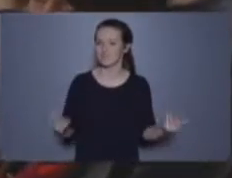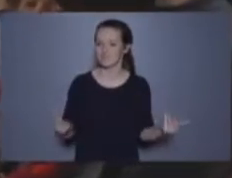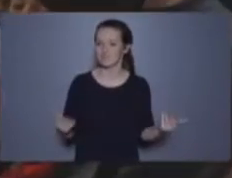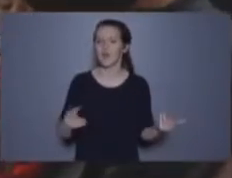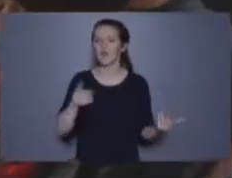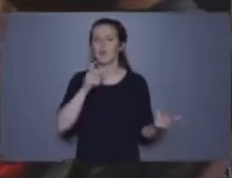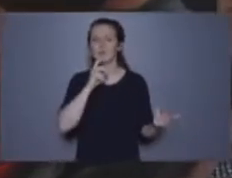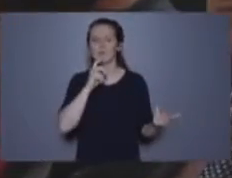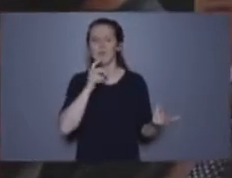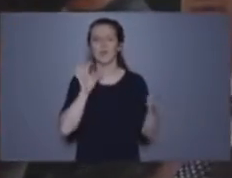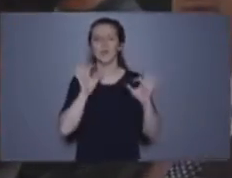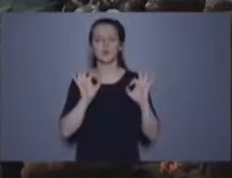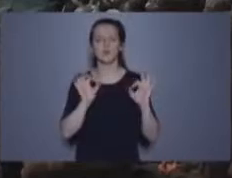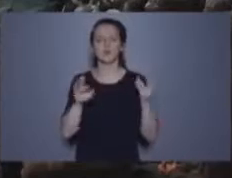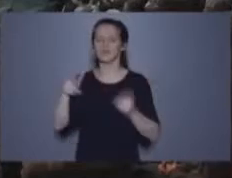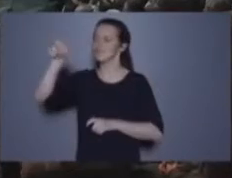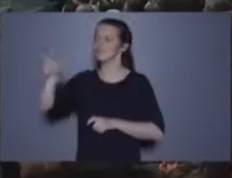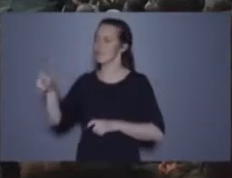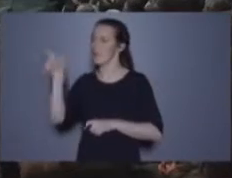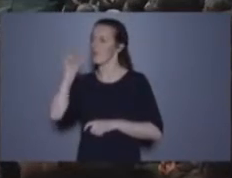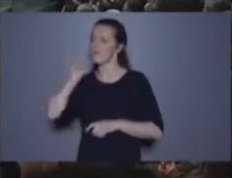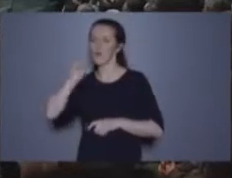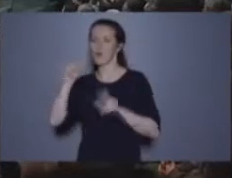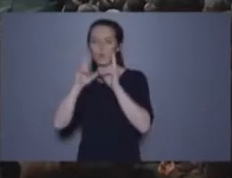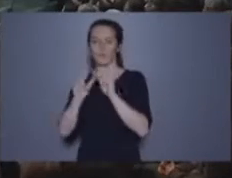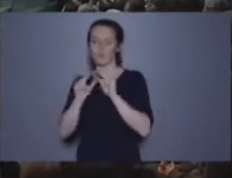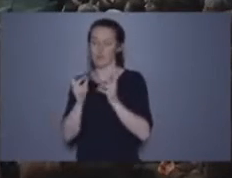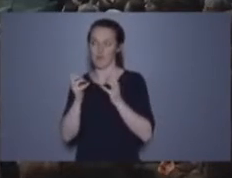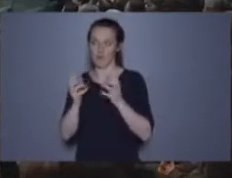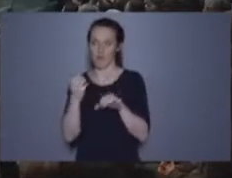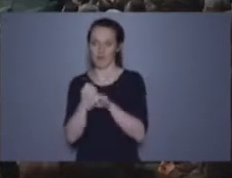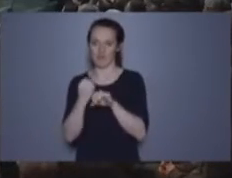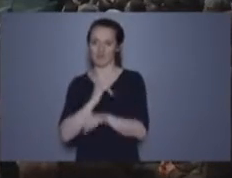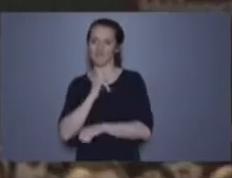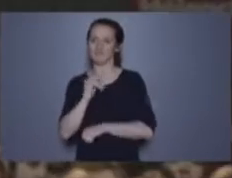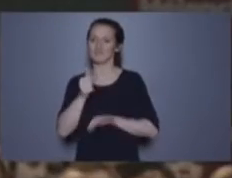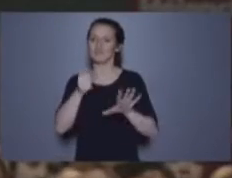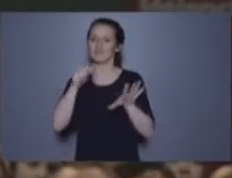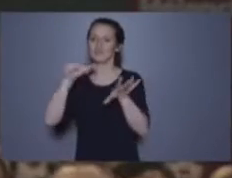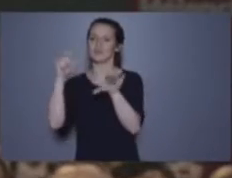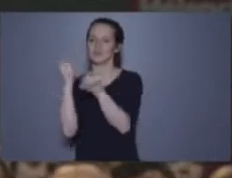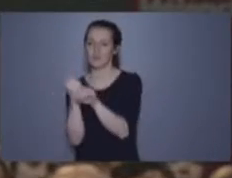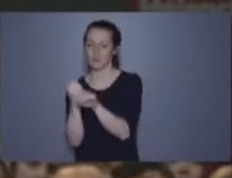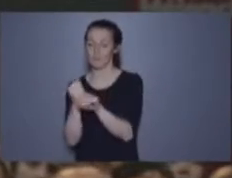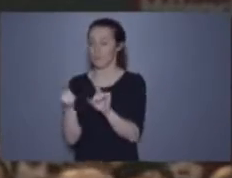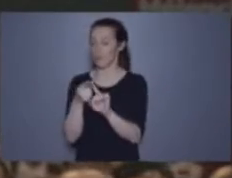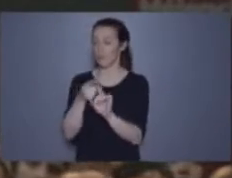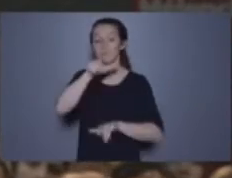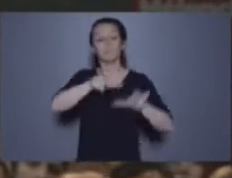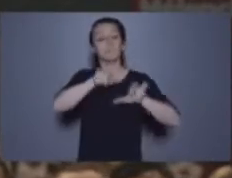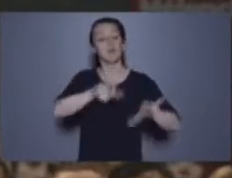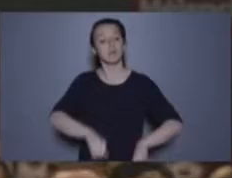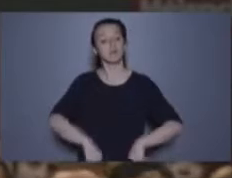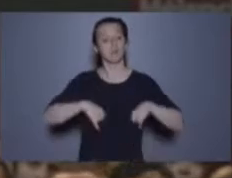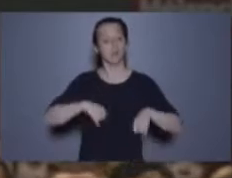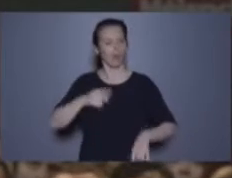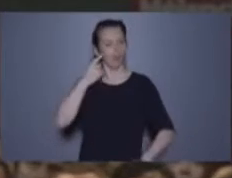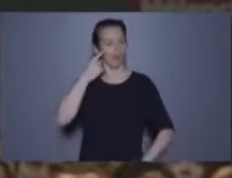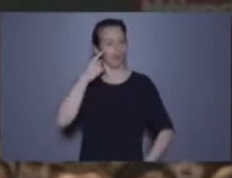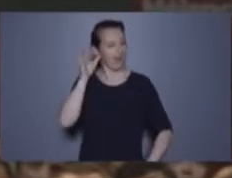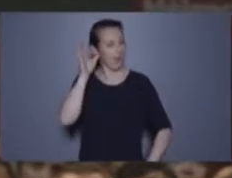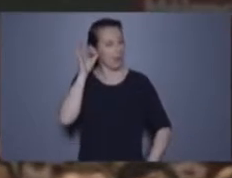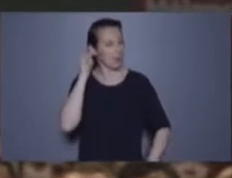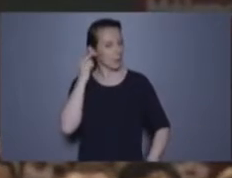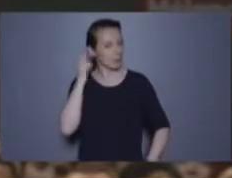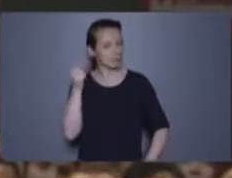je vous ai dit que M. Macron voulait vous faire bosser jusqu'à 67 ans. Alors, il faut maintenant que les jeunes écoutent ce que